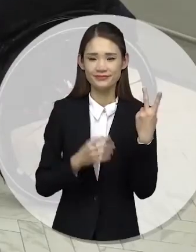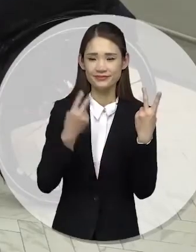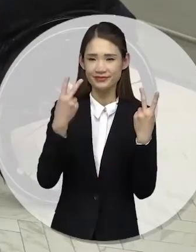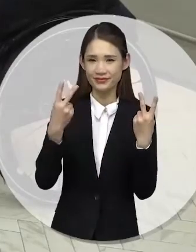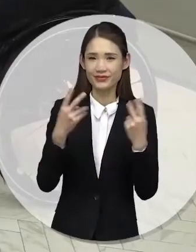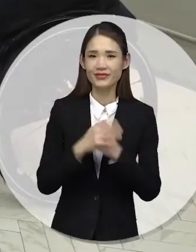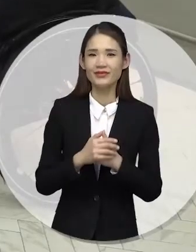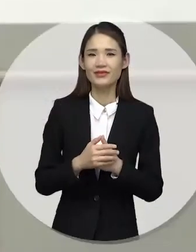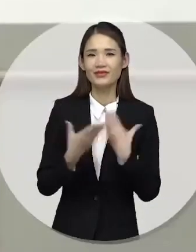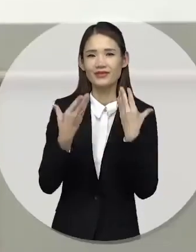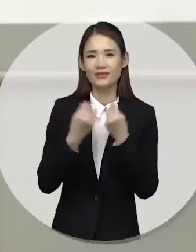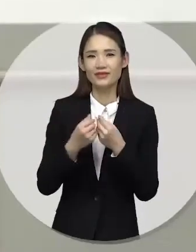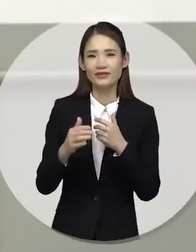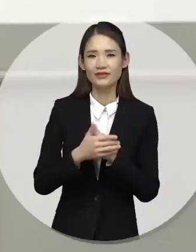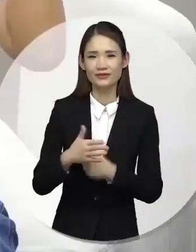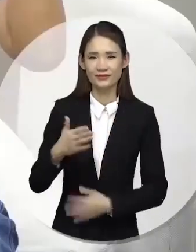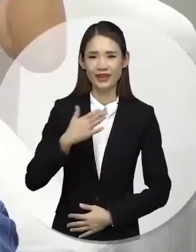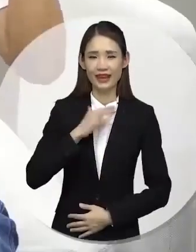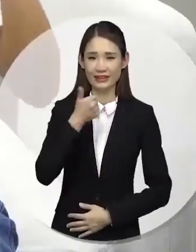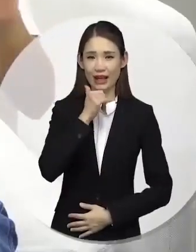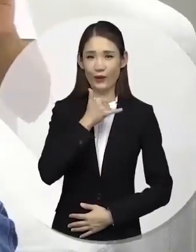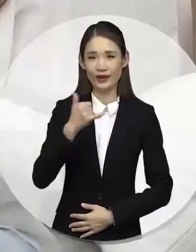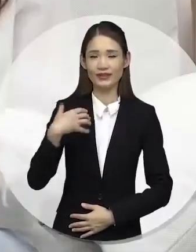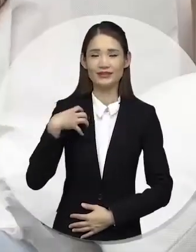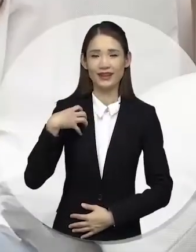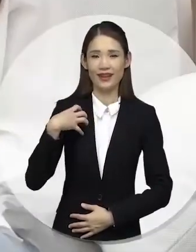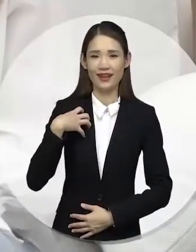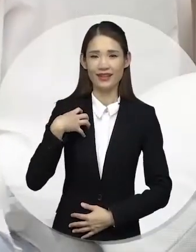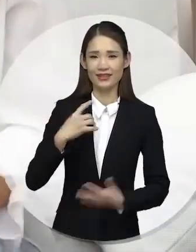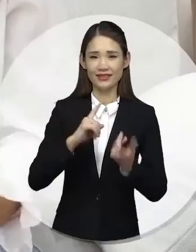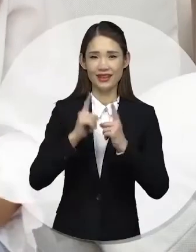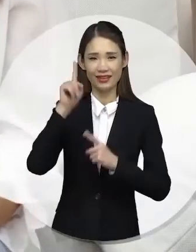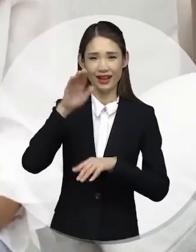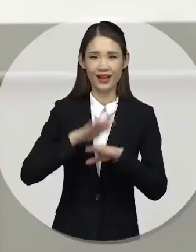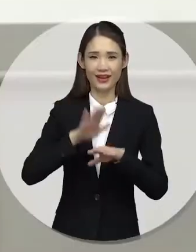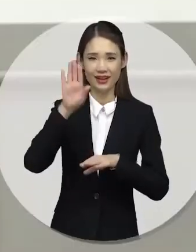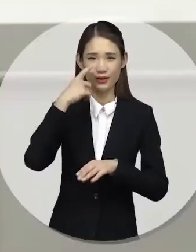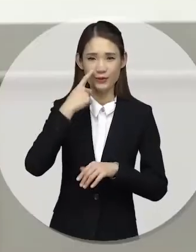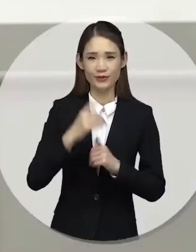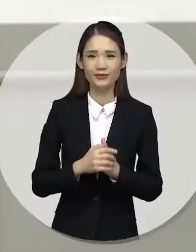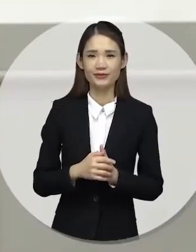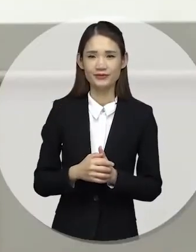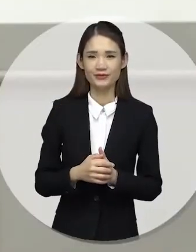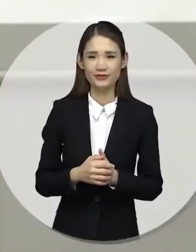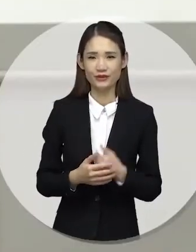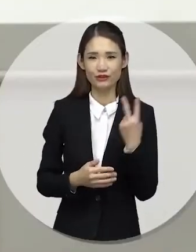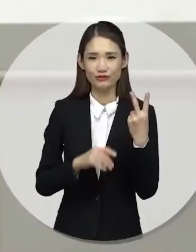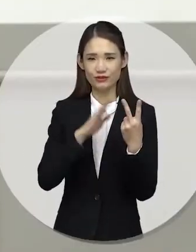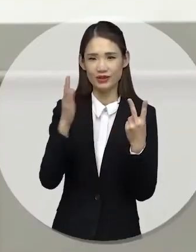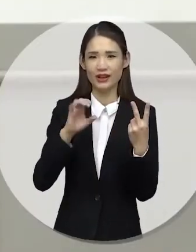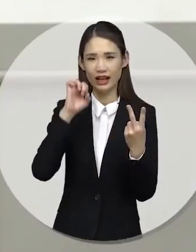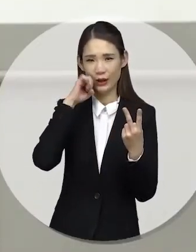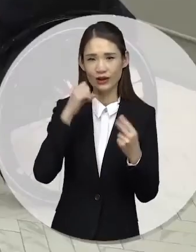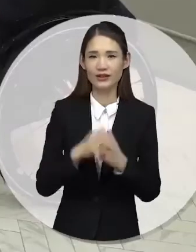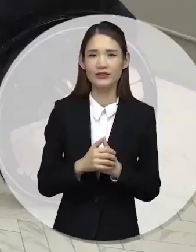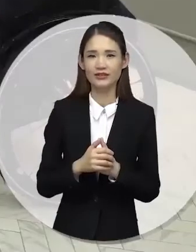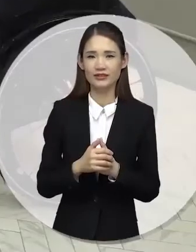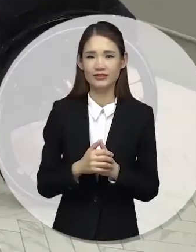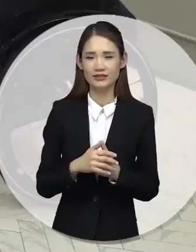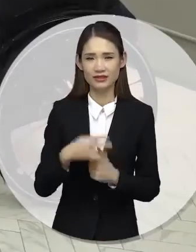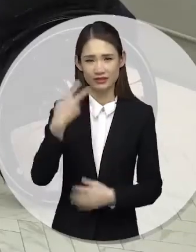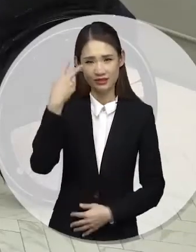2대2죠? 이런 경우에는 사회자인 제가 한 표를 행사를 하겠습니다. 자, 둘 다 어렵죠?